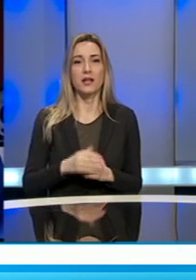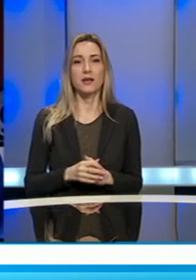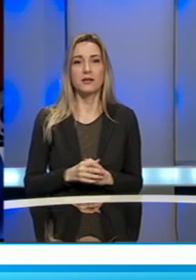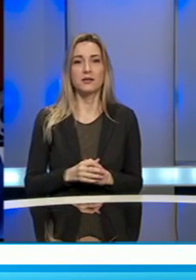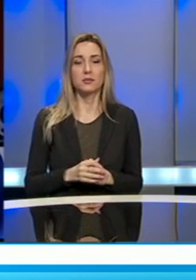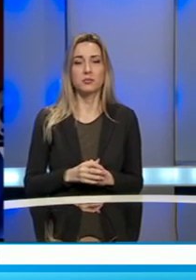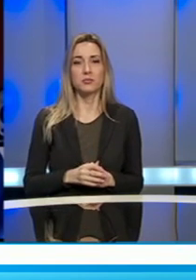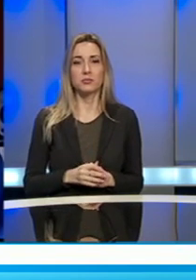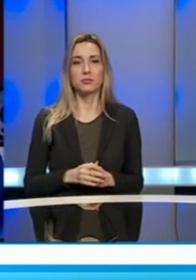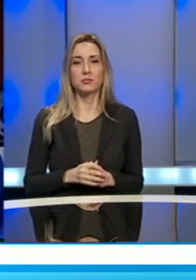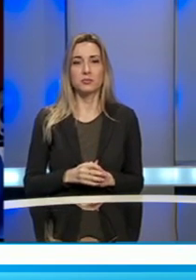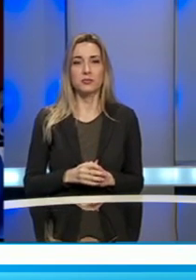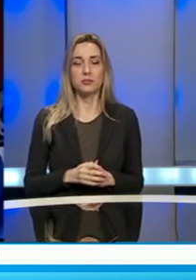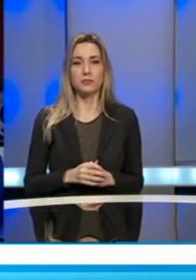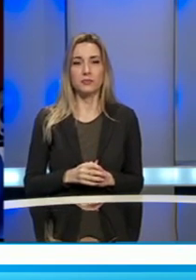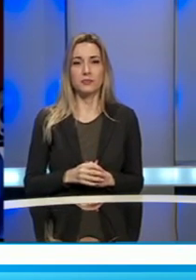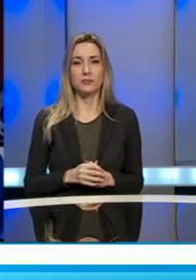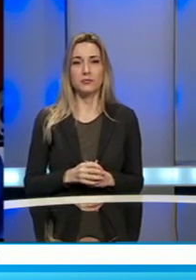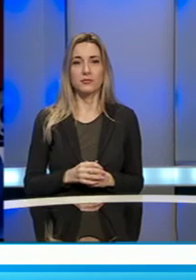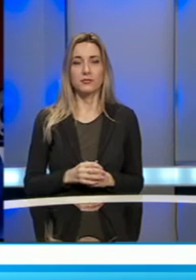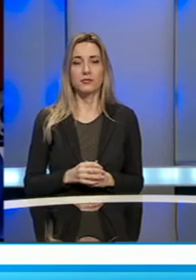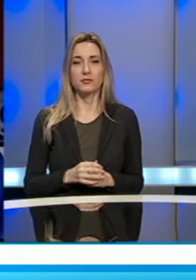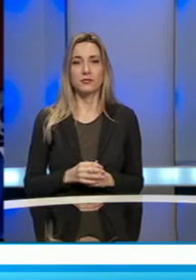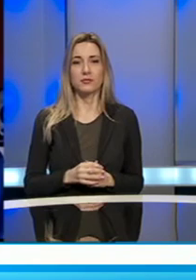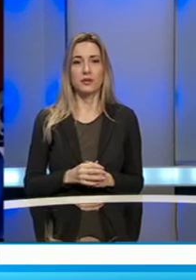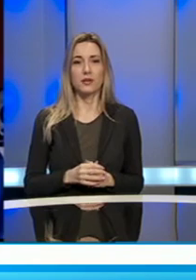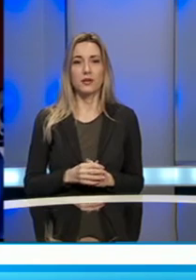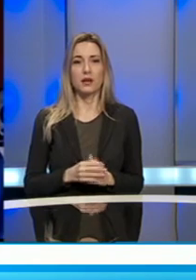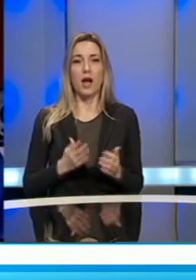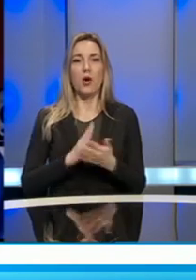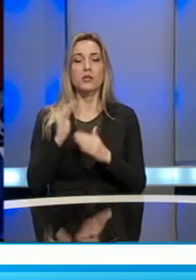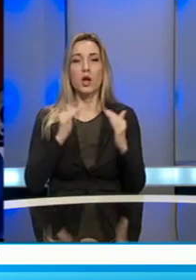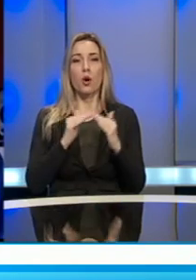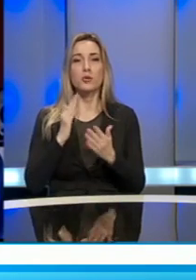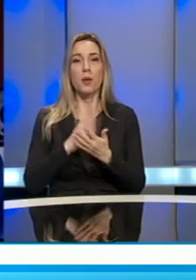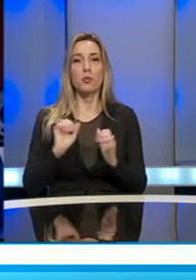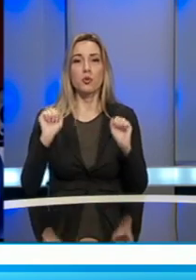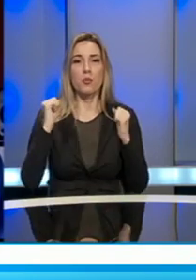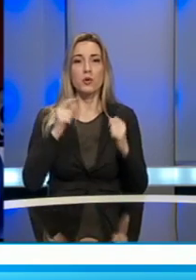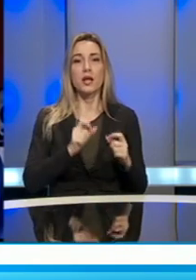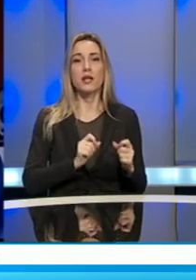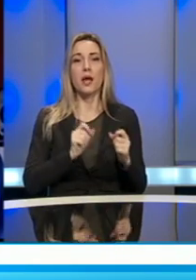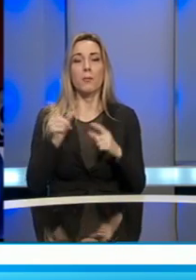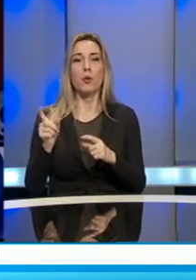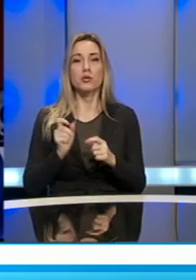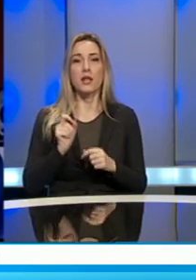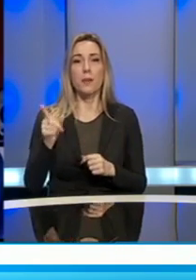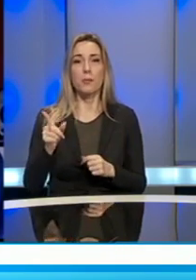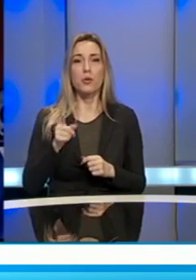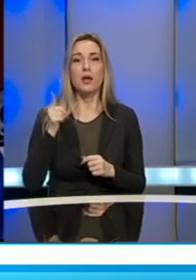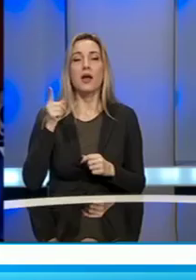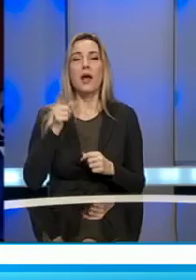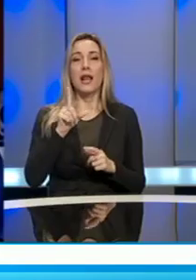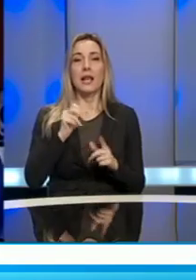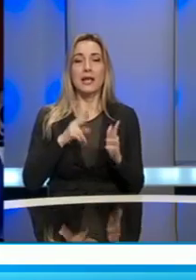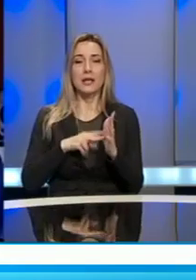glavom naprijed, nazad ili lijevo, desno, u zavisnosti od izbora. I ako se komšije budu bunile, da im pošalju u forwardu ovaj link pa da se i komšije